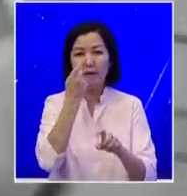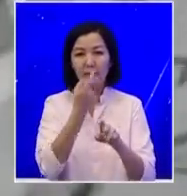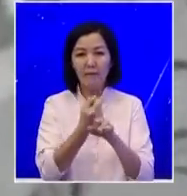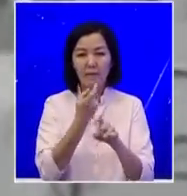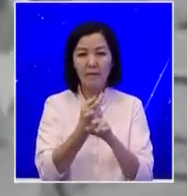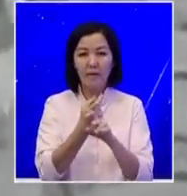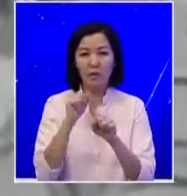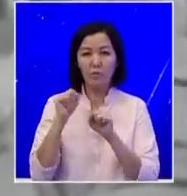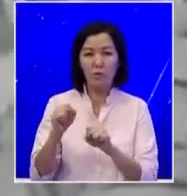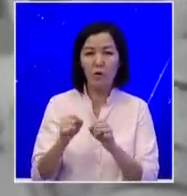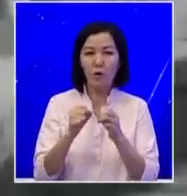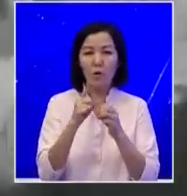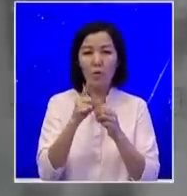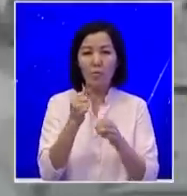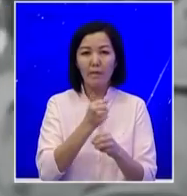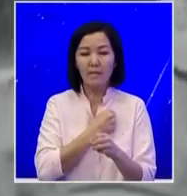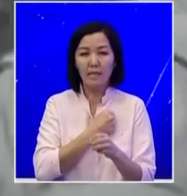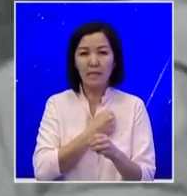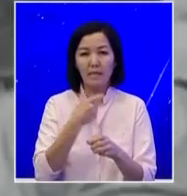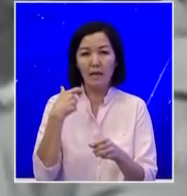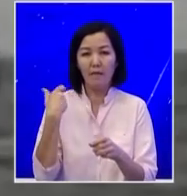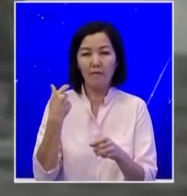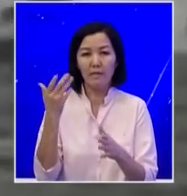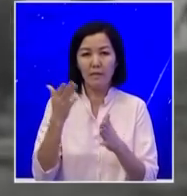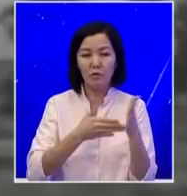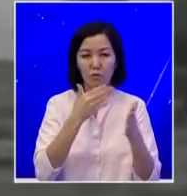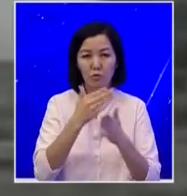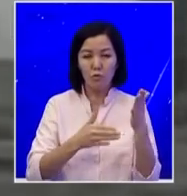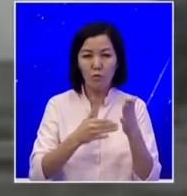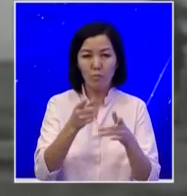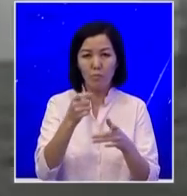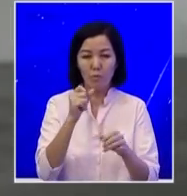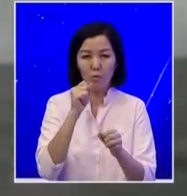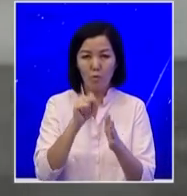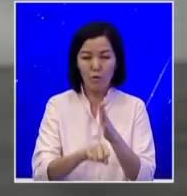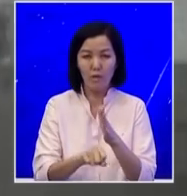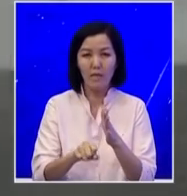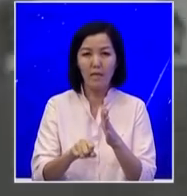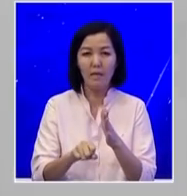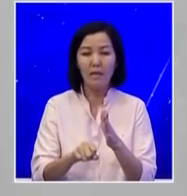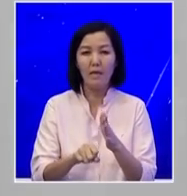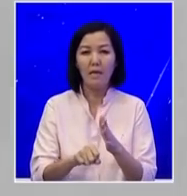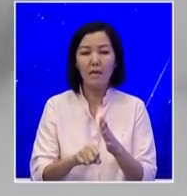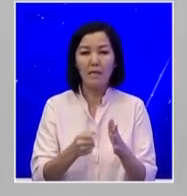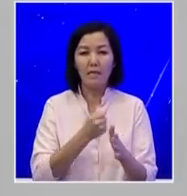жауып, фашистің 11 солдаты мен офицерінің көзін жояды. Кеңес эскадронына жол ашады.